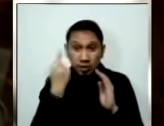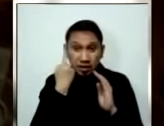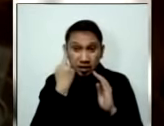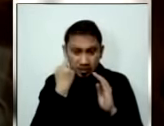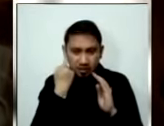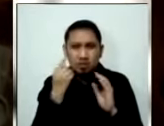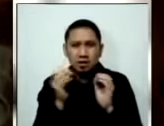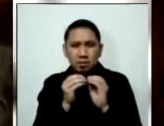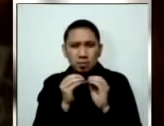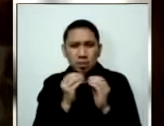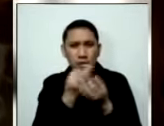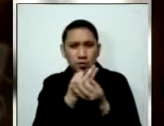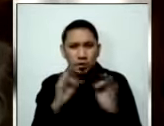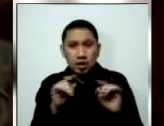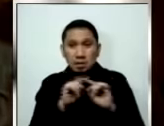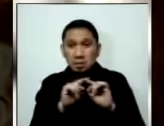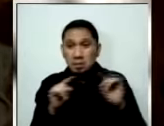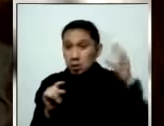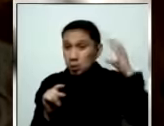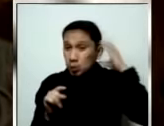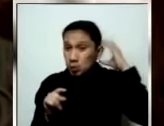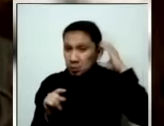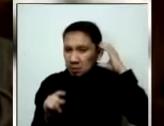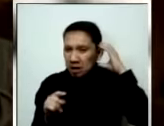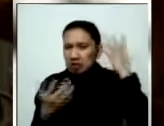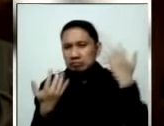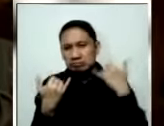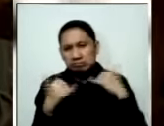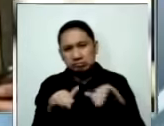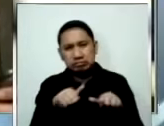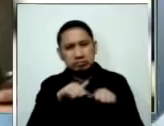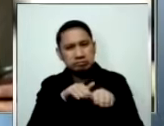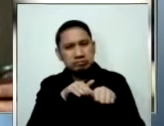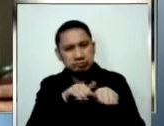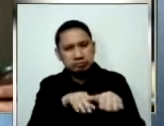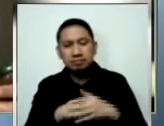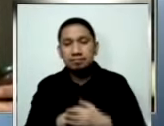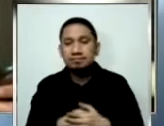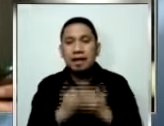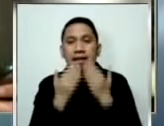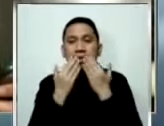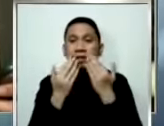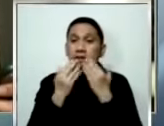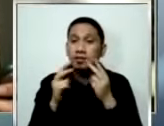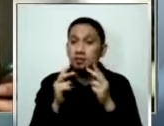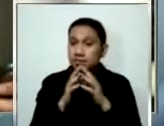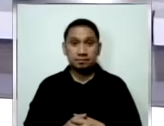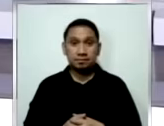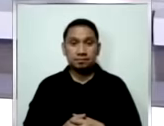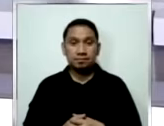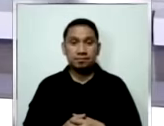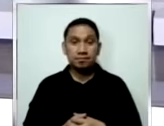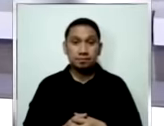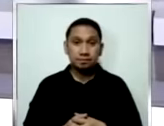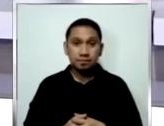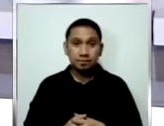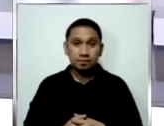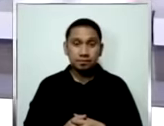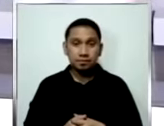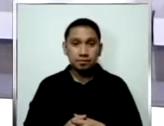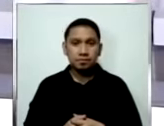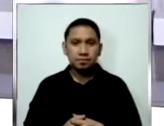lang sa Cubao southbound hanggang Pitwason. Mel? Maraming salamat sa iyo, Dano Tingkungko. Kabilang sa